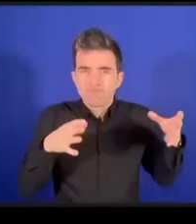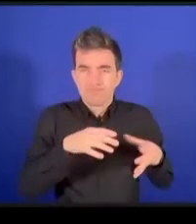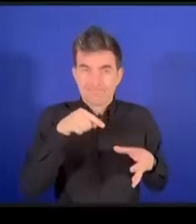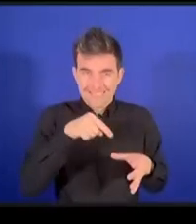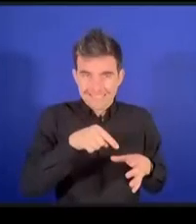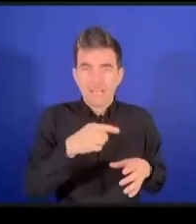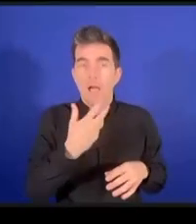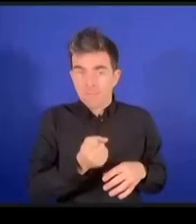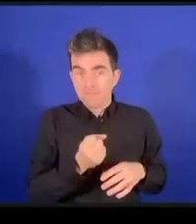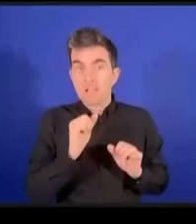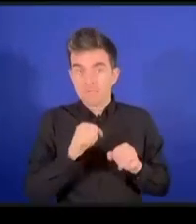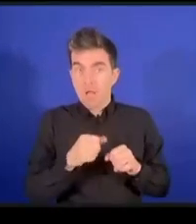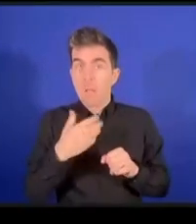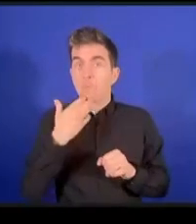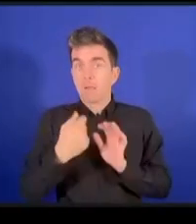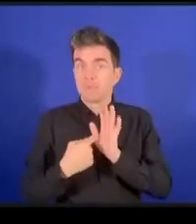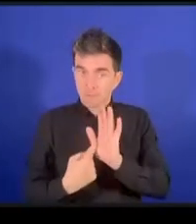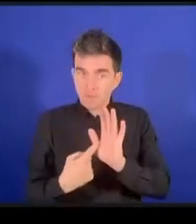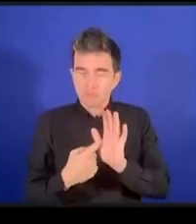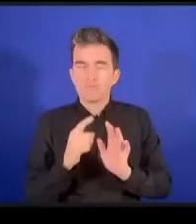в рамках нашей индустрии